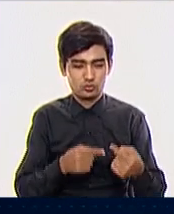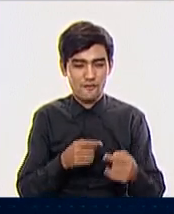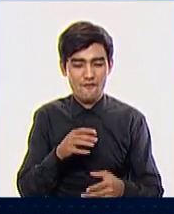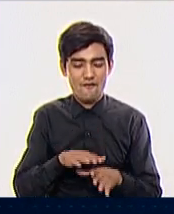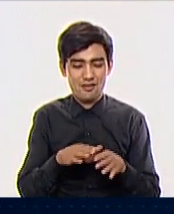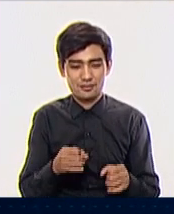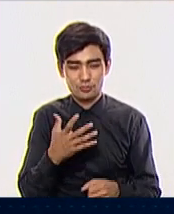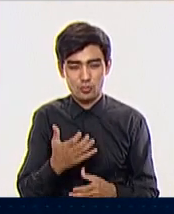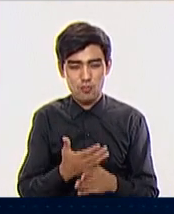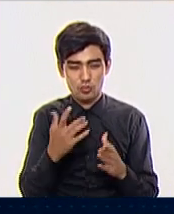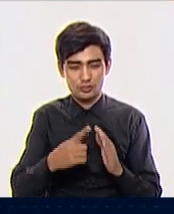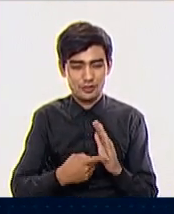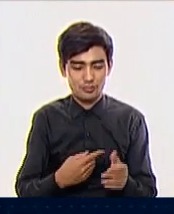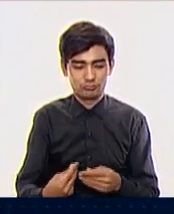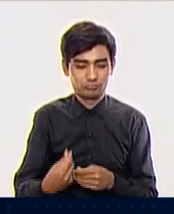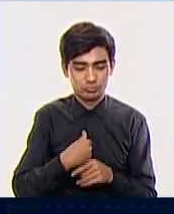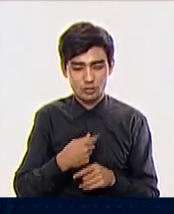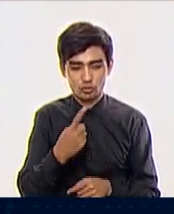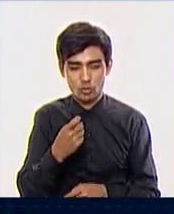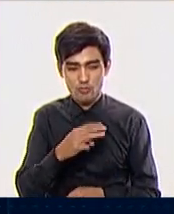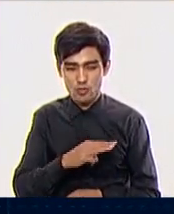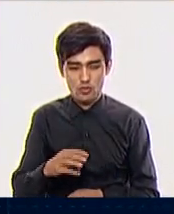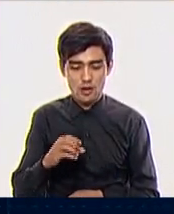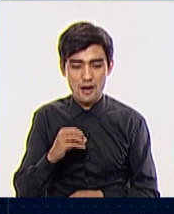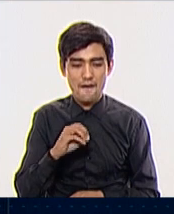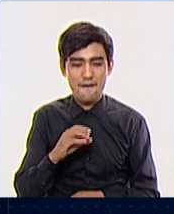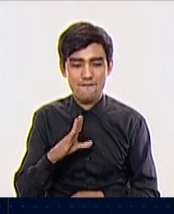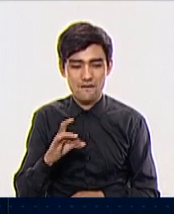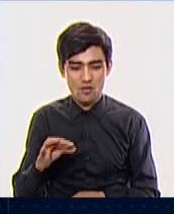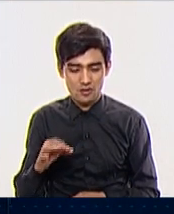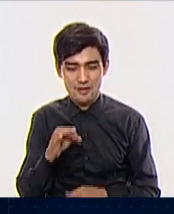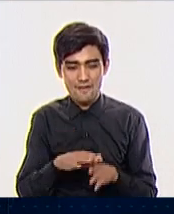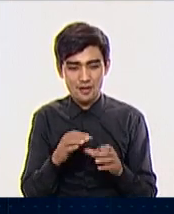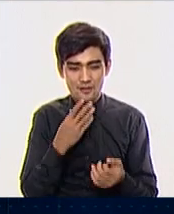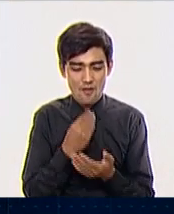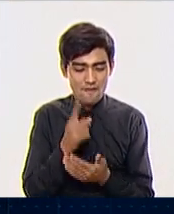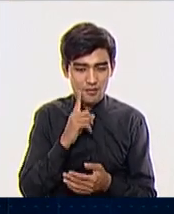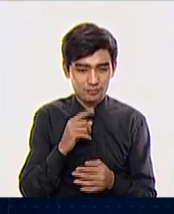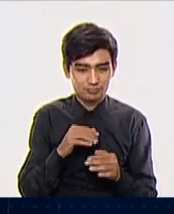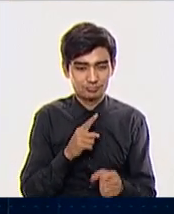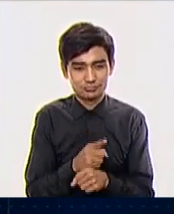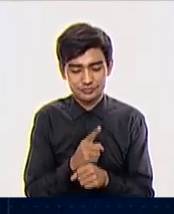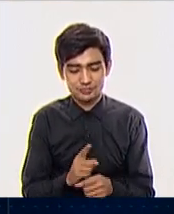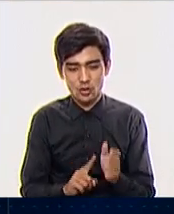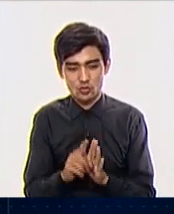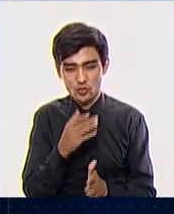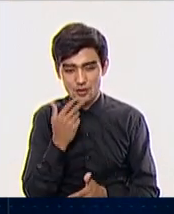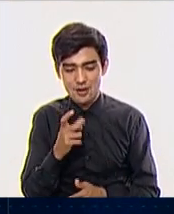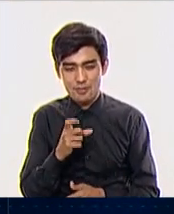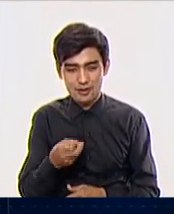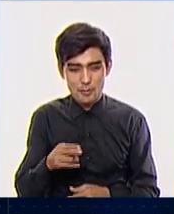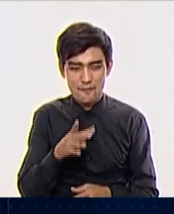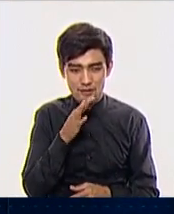Более 500 человек требуют выплатить 100 миллионов евро компенсации. Власти не приняли своевременных мер, чтобы предотвратить эпидемию